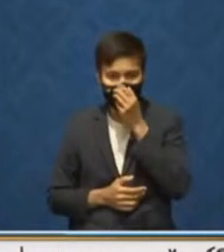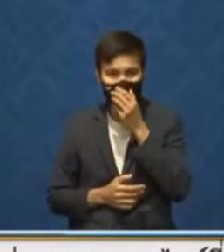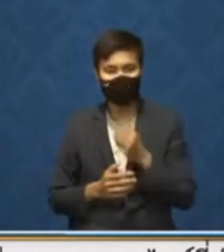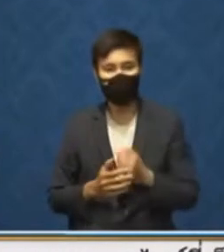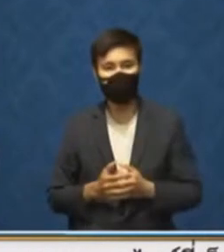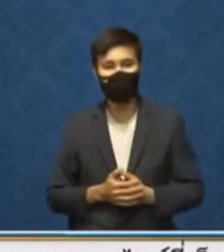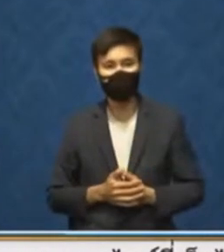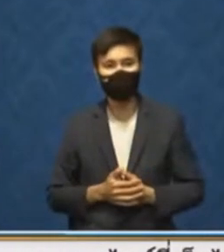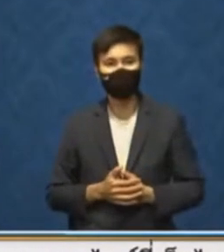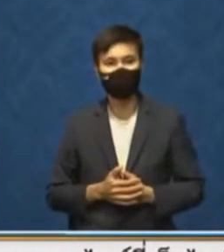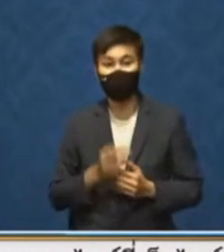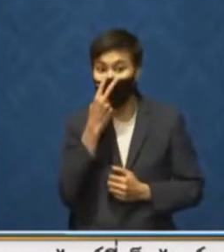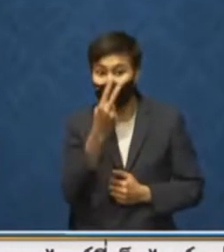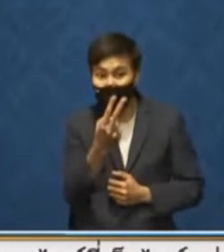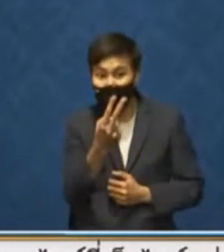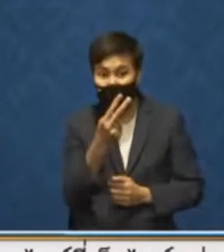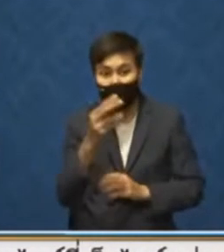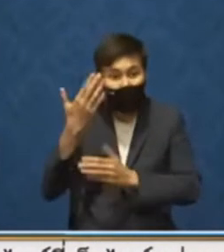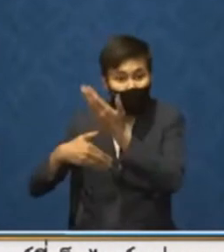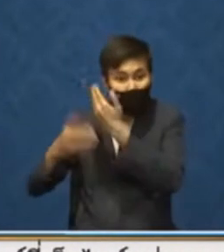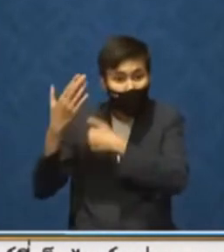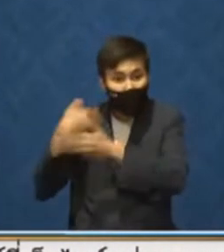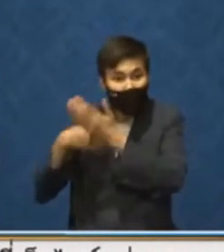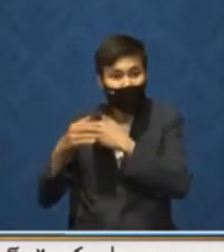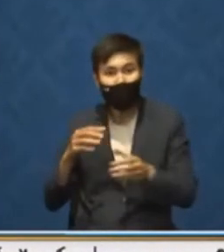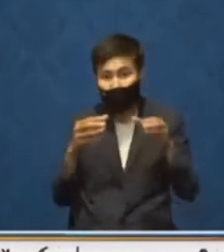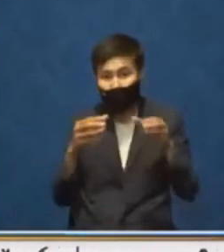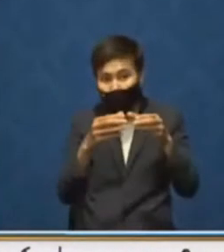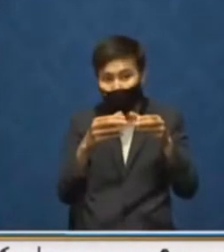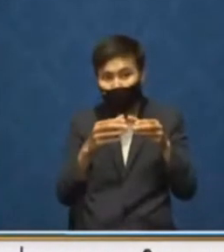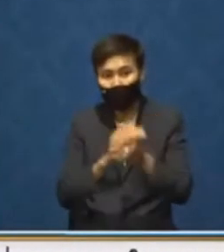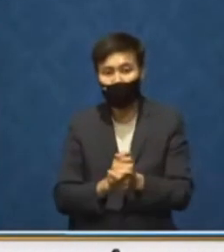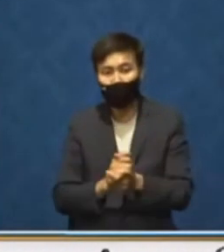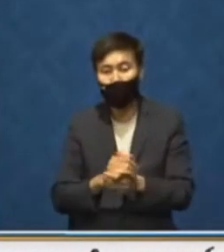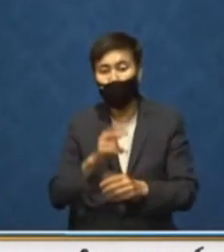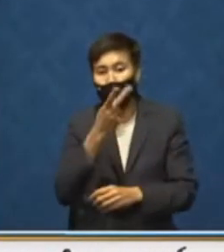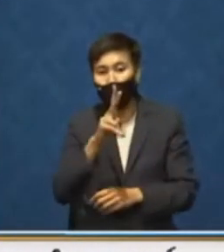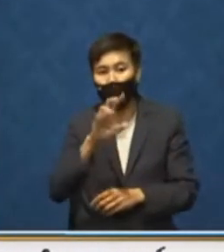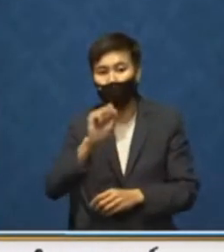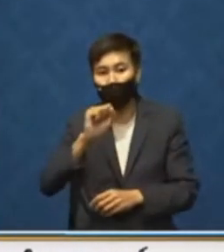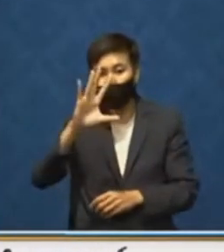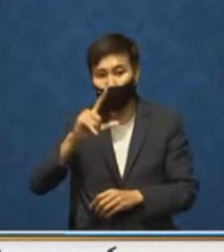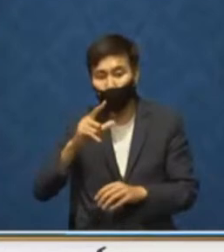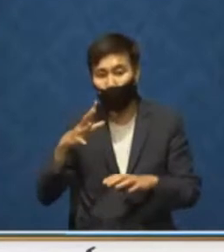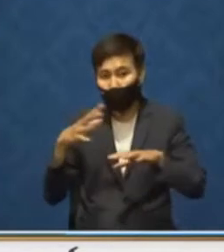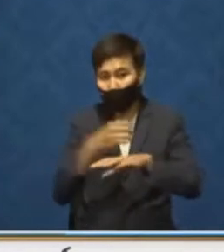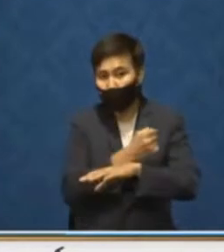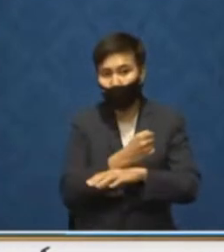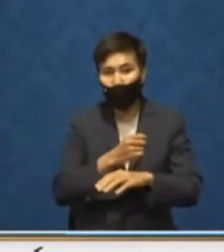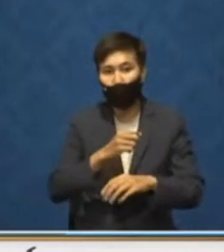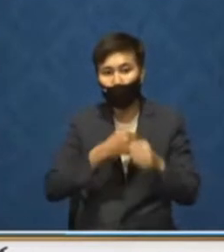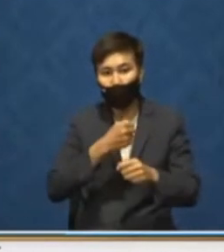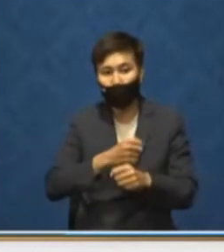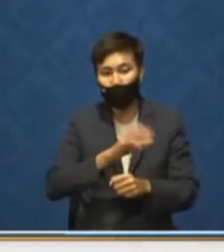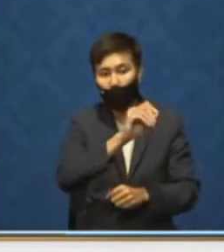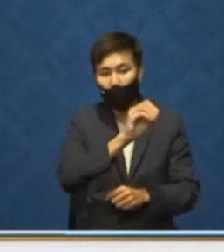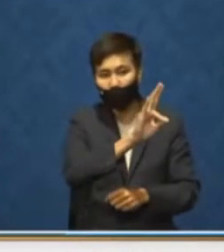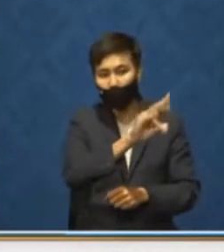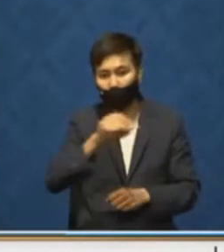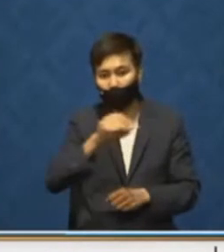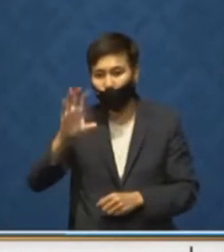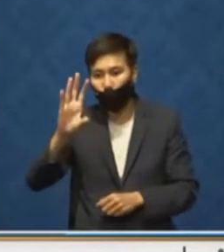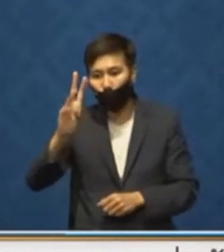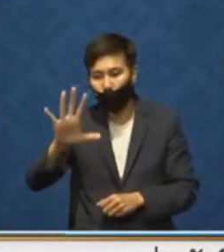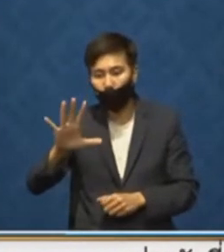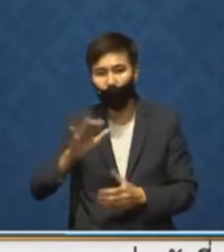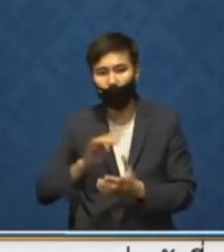ดูนะครับประวัติแก๊งของบอยหลังคนทอยึดอำนาจตั้งแต่ปี 57ถึง 6 5ป้อมบอยปล่อย